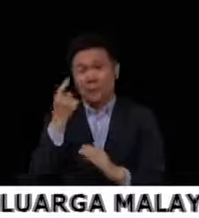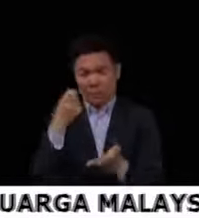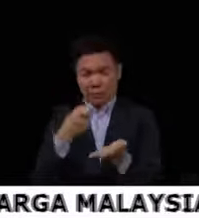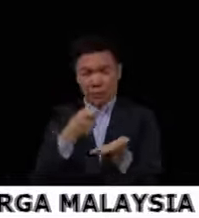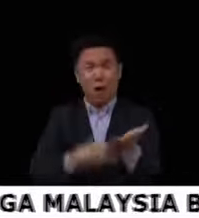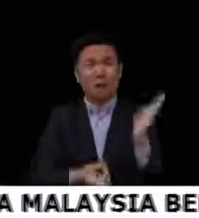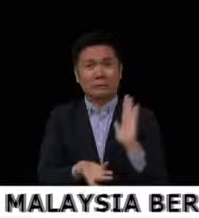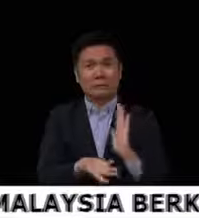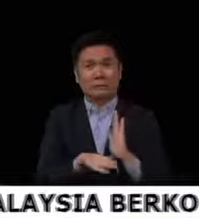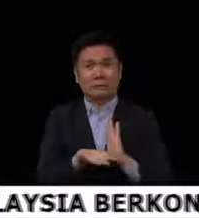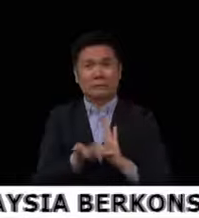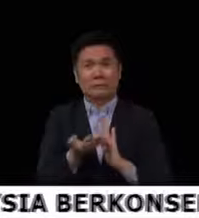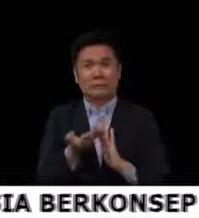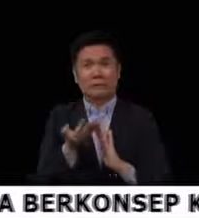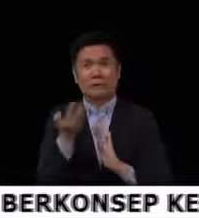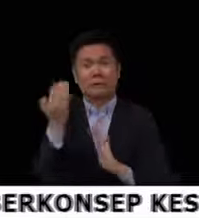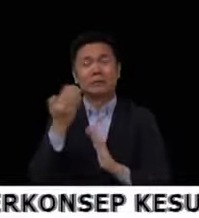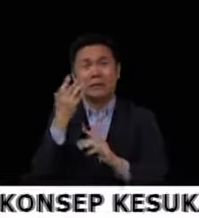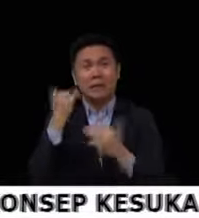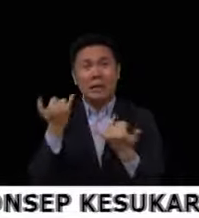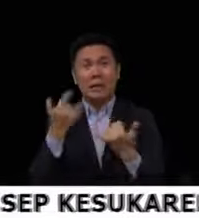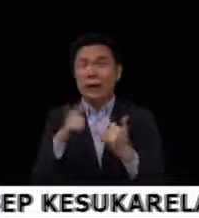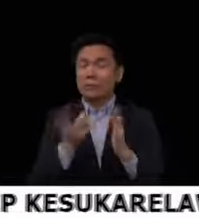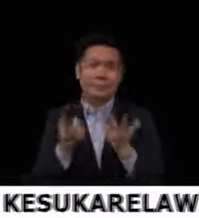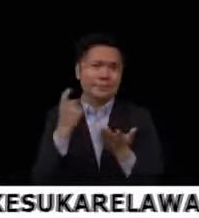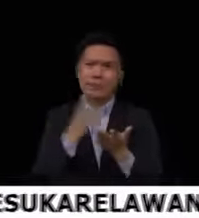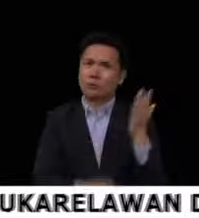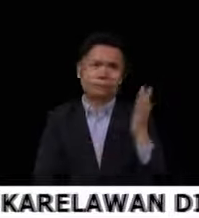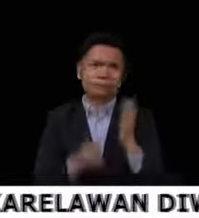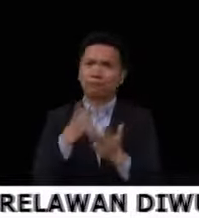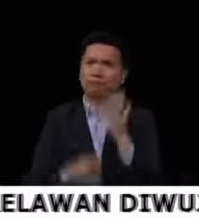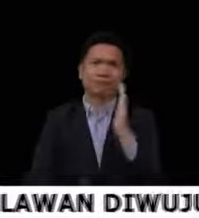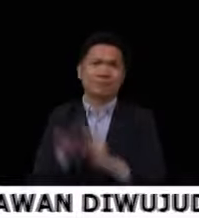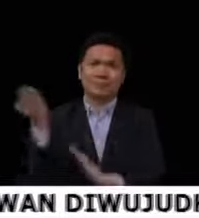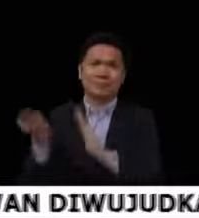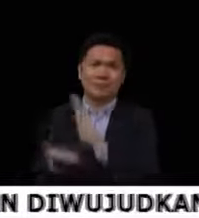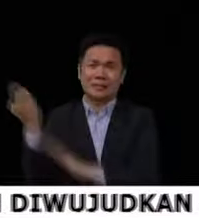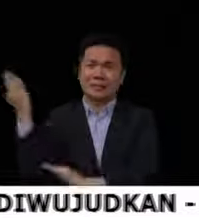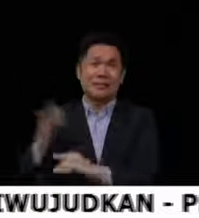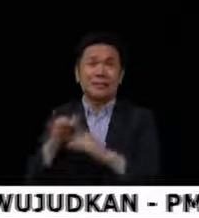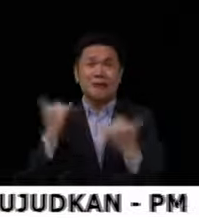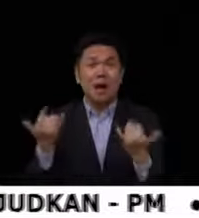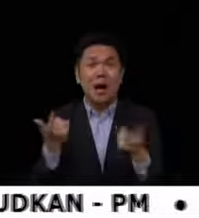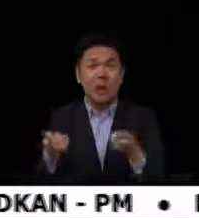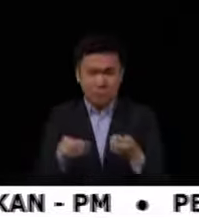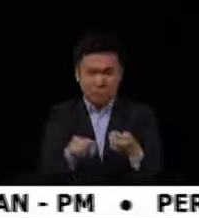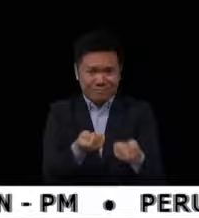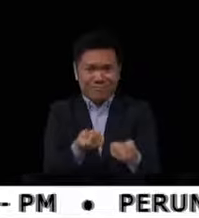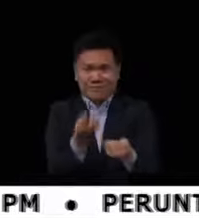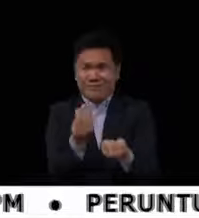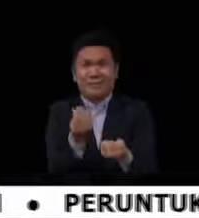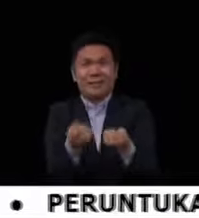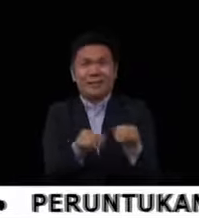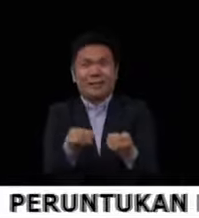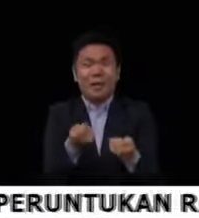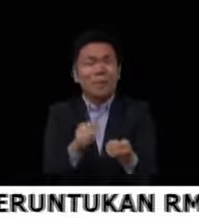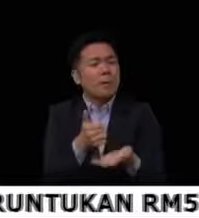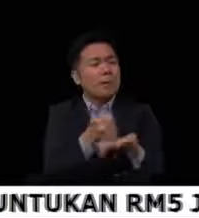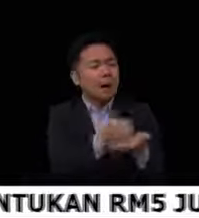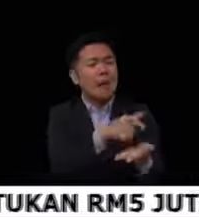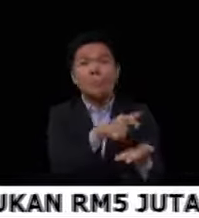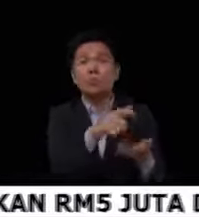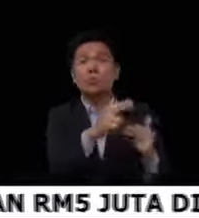sini sedang naik dan harga tentu akhirnya akan naik juga tapi bagaimana kita anak mengawali Allah dengan kita membantu para